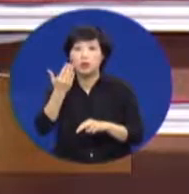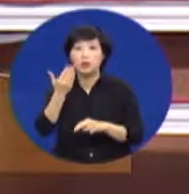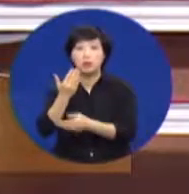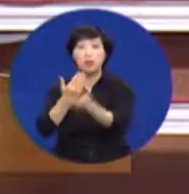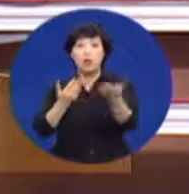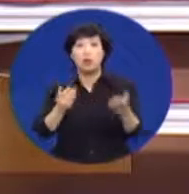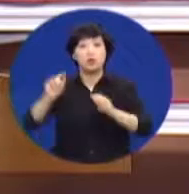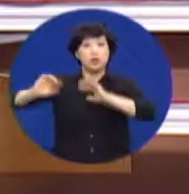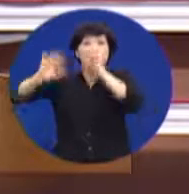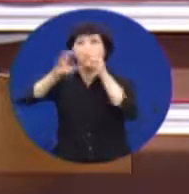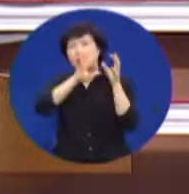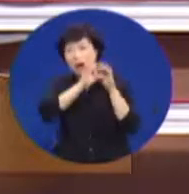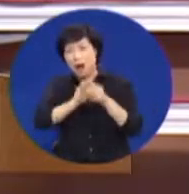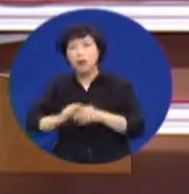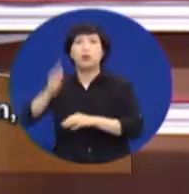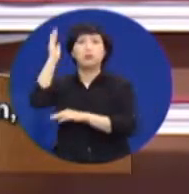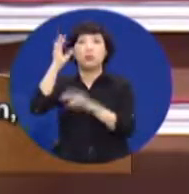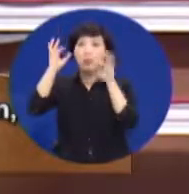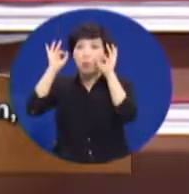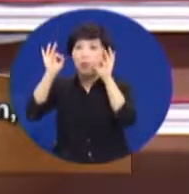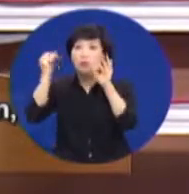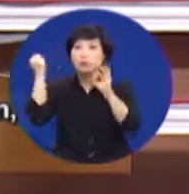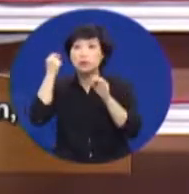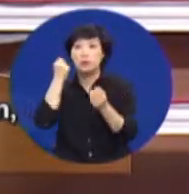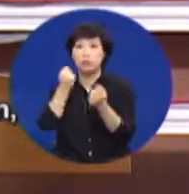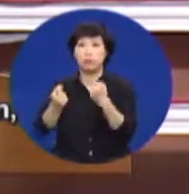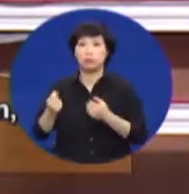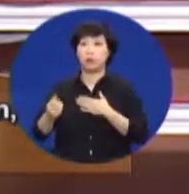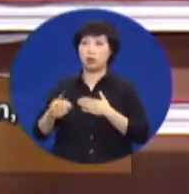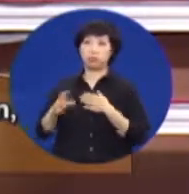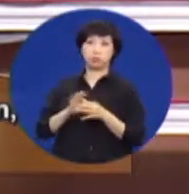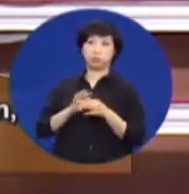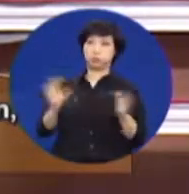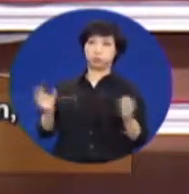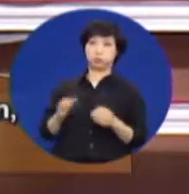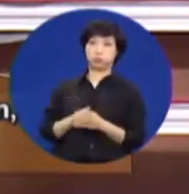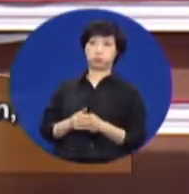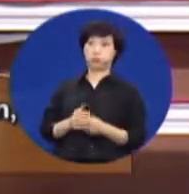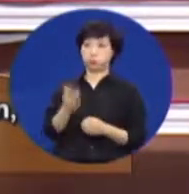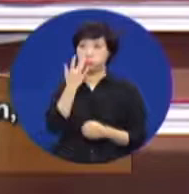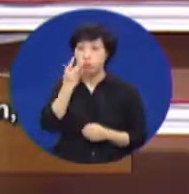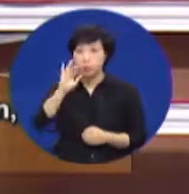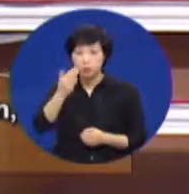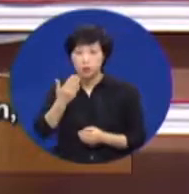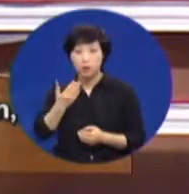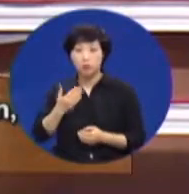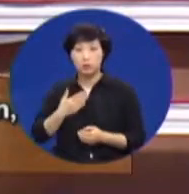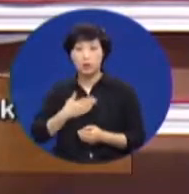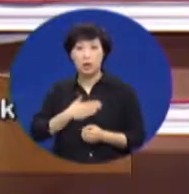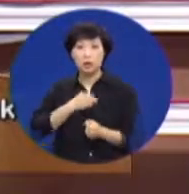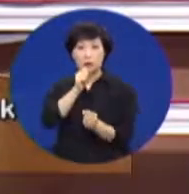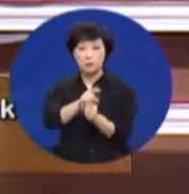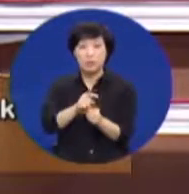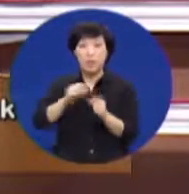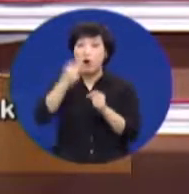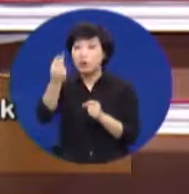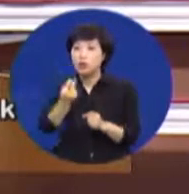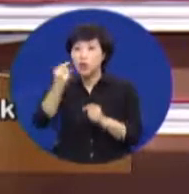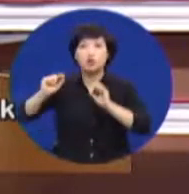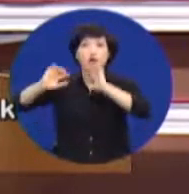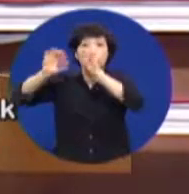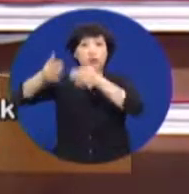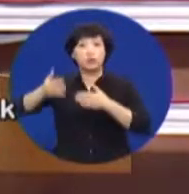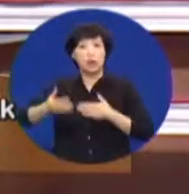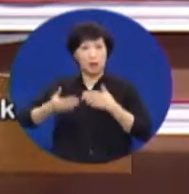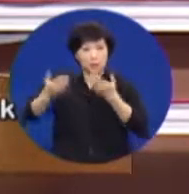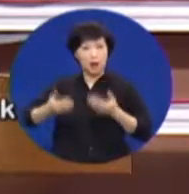아무리 천국 들어도 나와 상관없는 소리로 들리고, 나는 이미 영생과 천국을 얻은 자인데